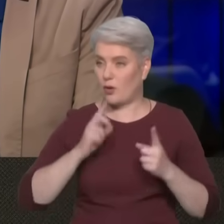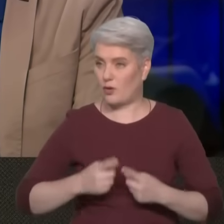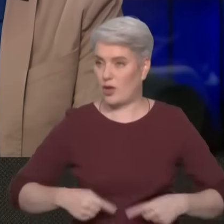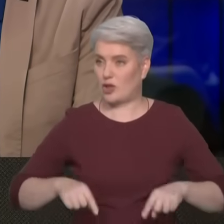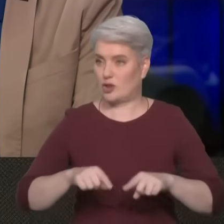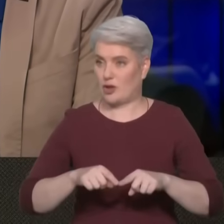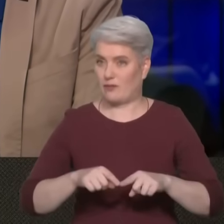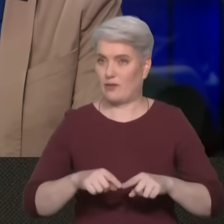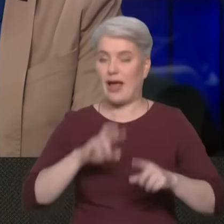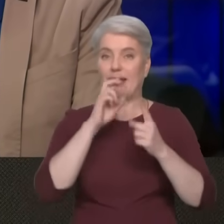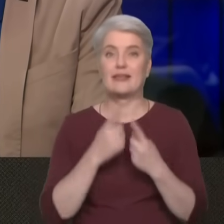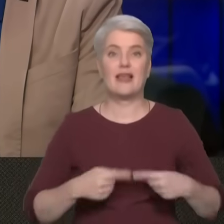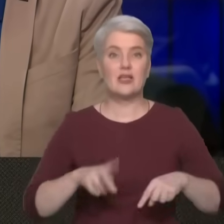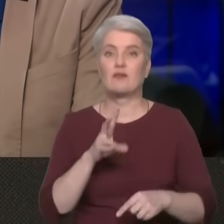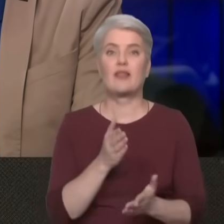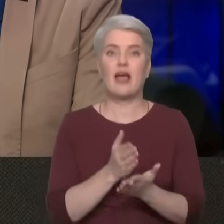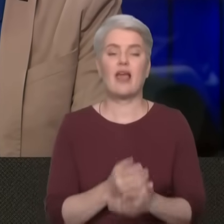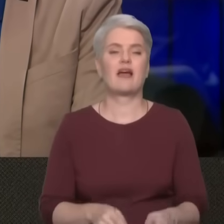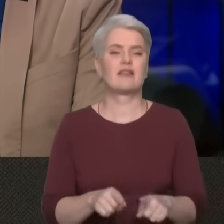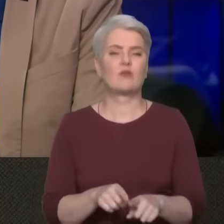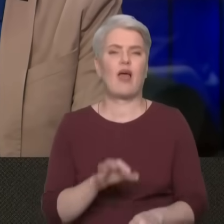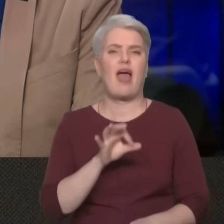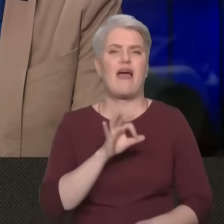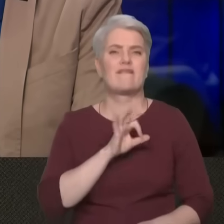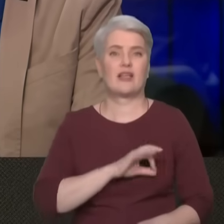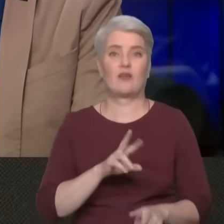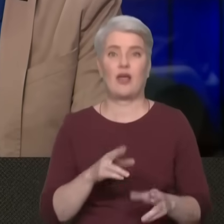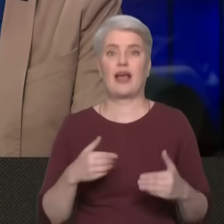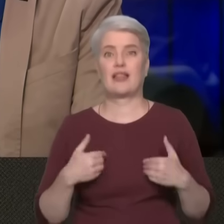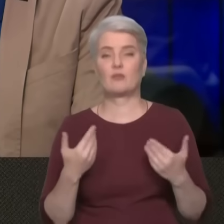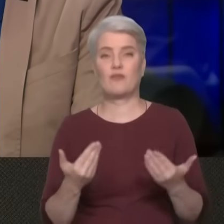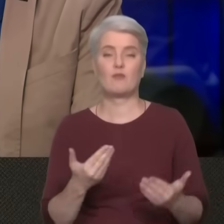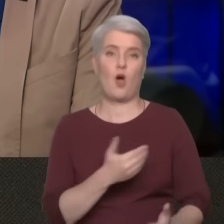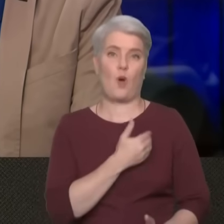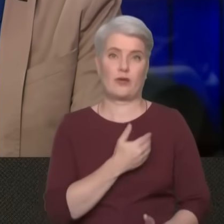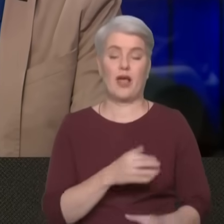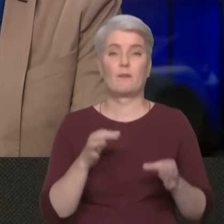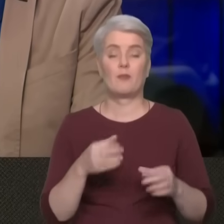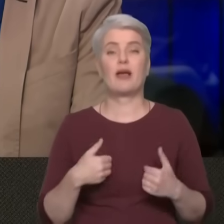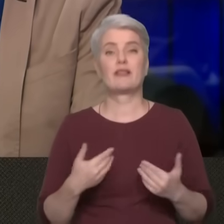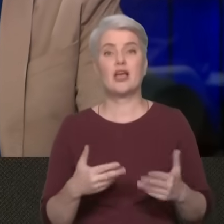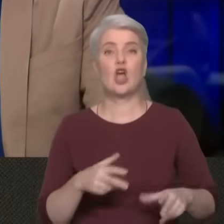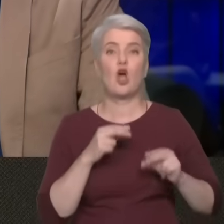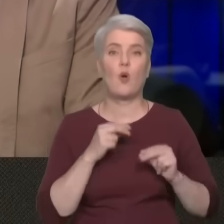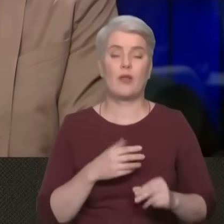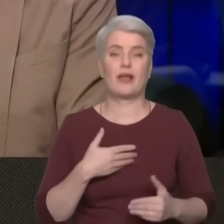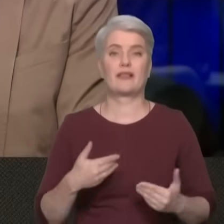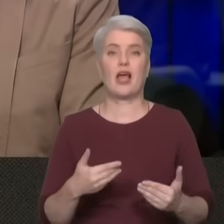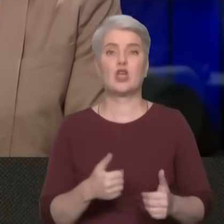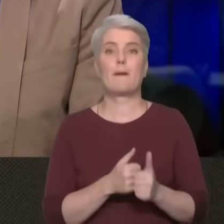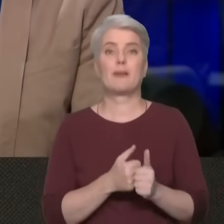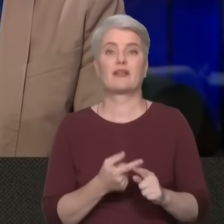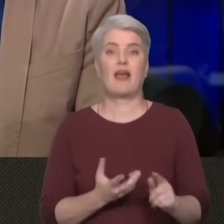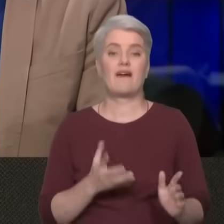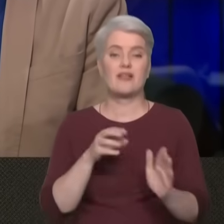казати про це. Держава не є настільки ефективною, як нам би з вами хотілося. І, безумовно, наші колеги, наші партнери, які вкладають сьогодні в